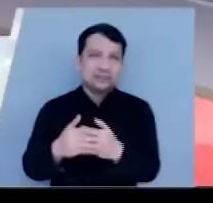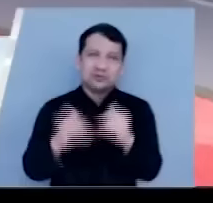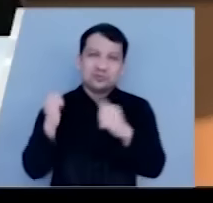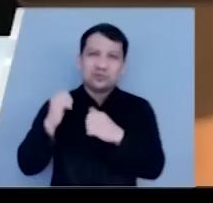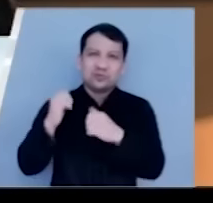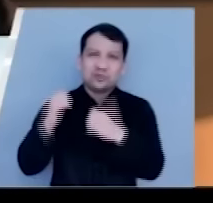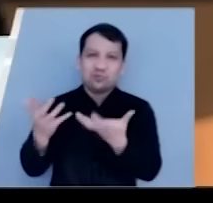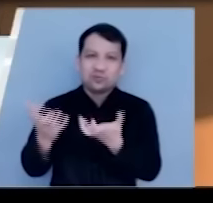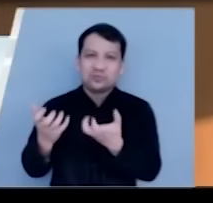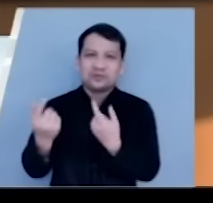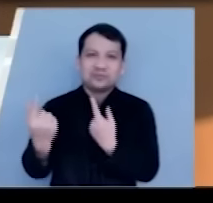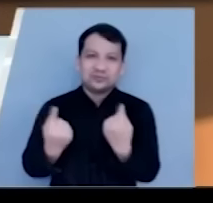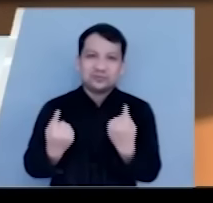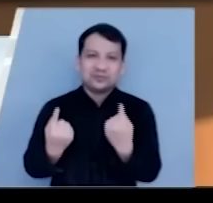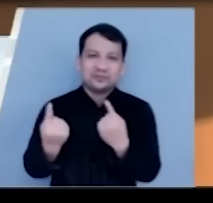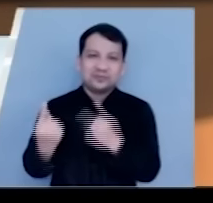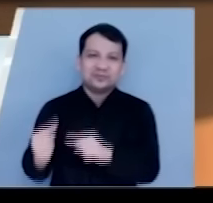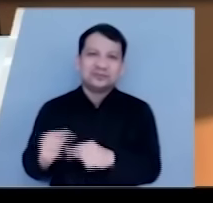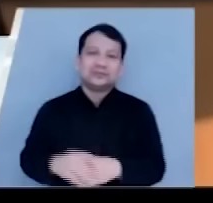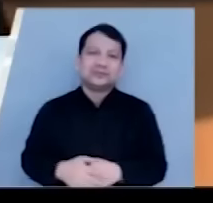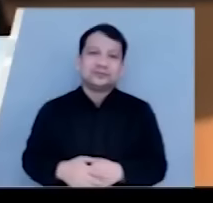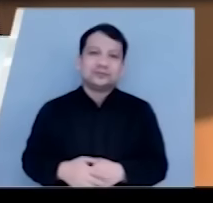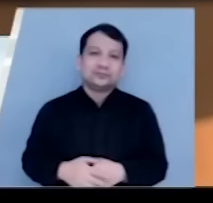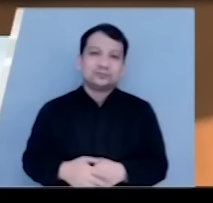Okay. Siguro po yung pinaka